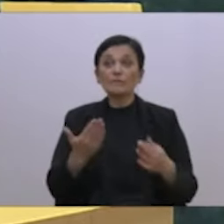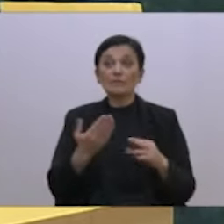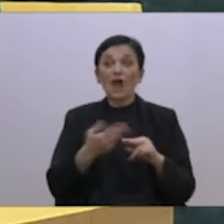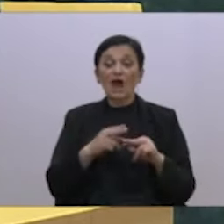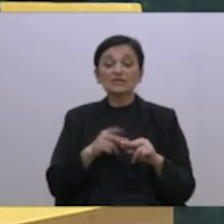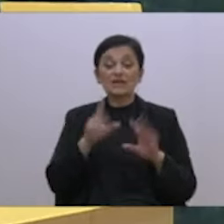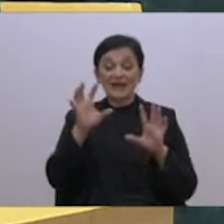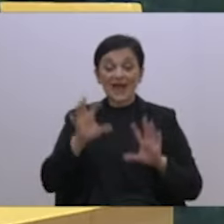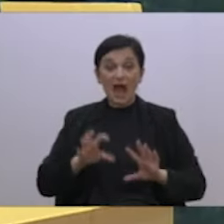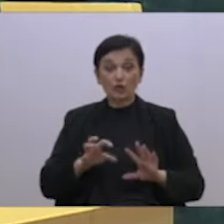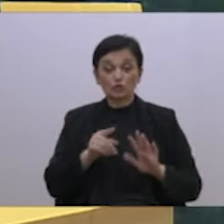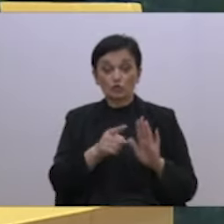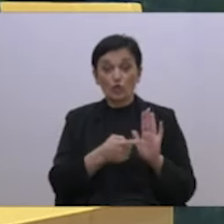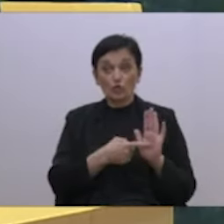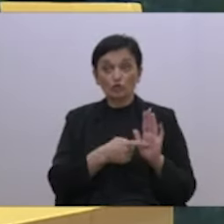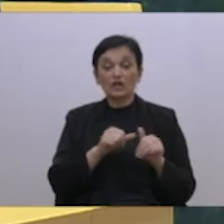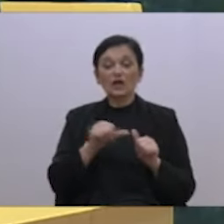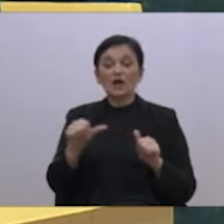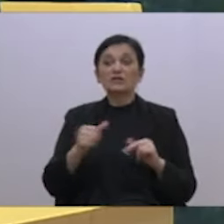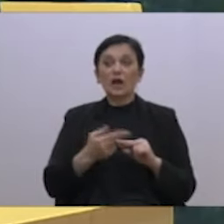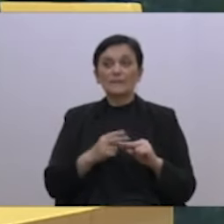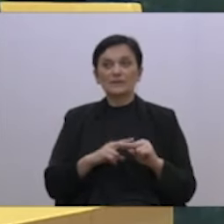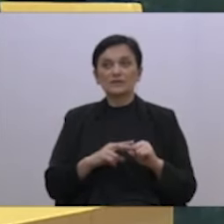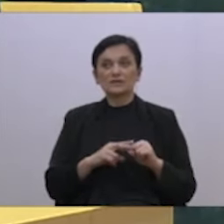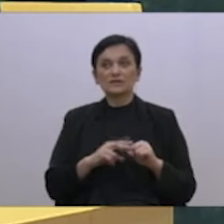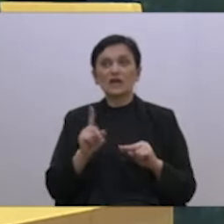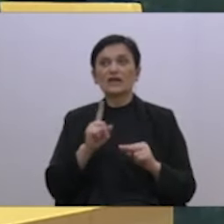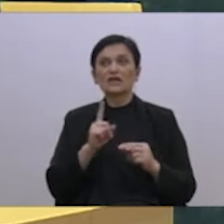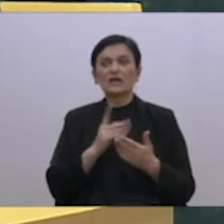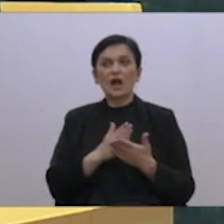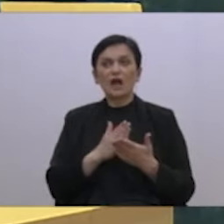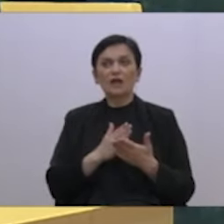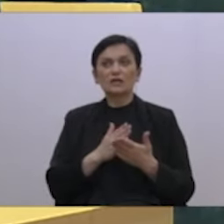ამ კანონით გარდა ამისა რა არის ამაში